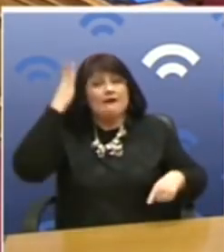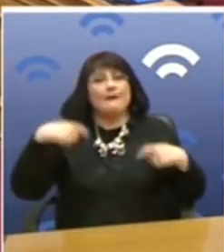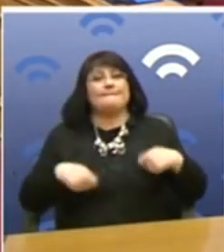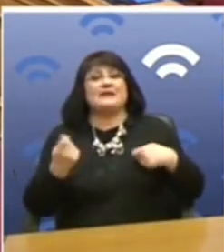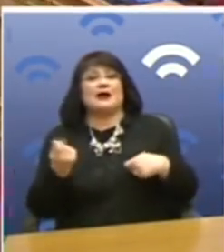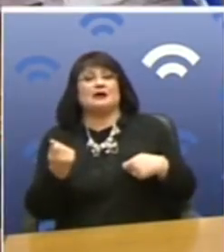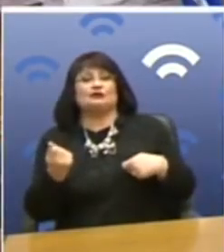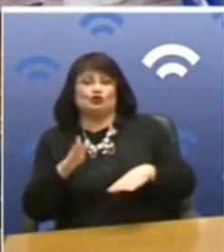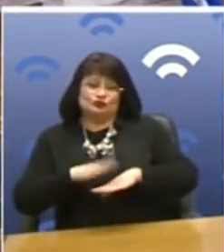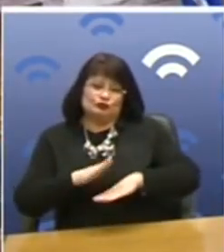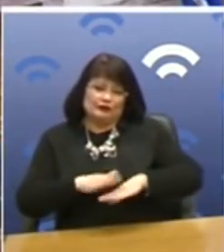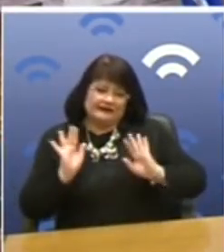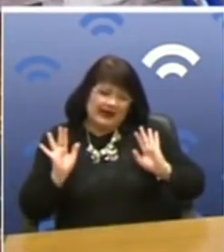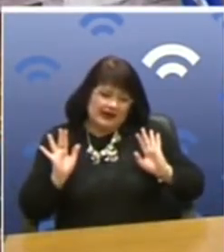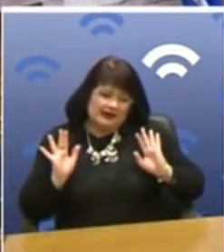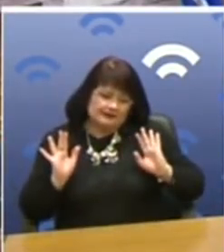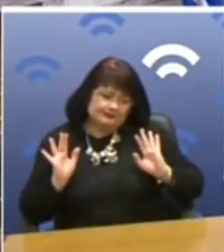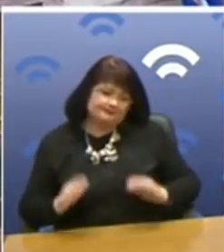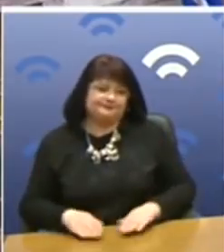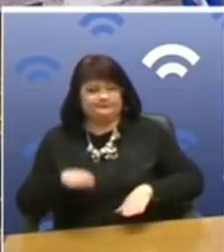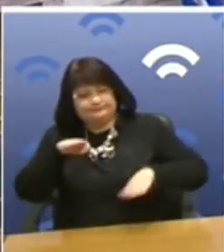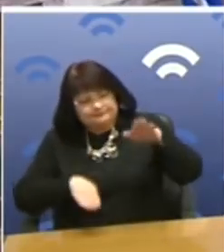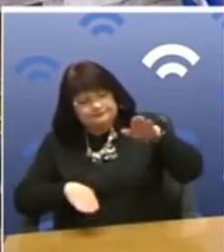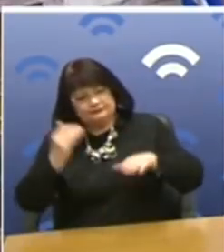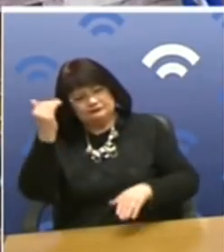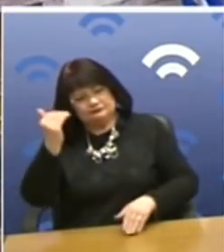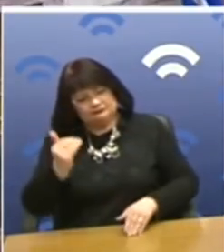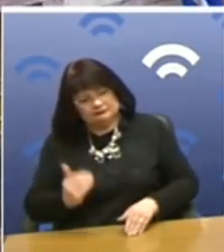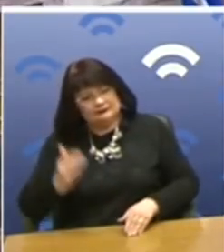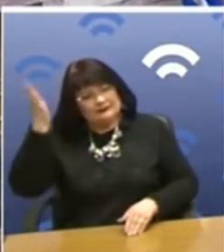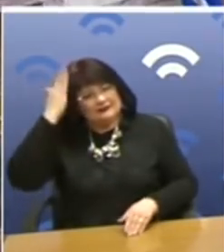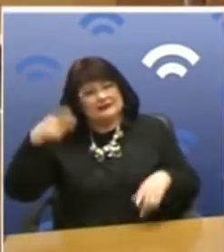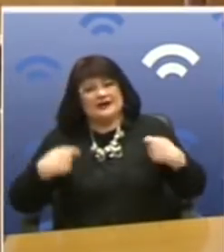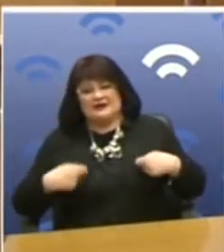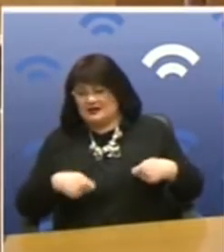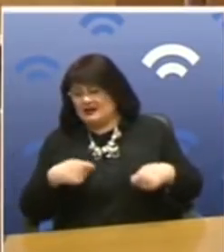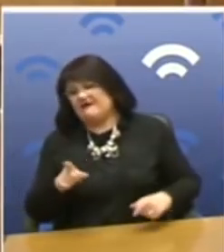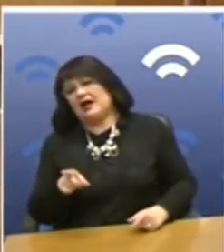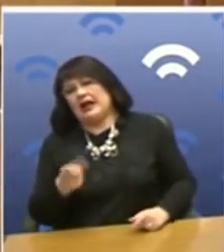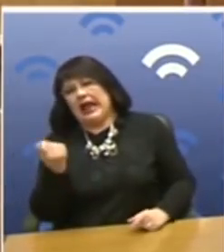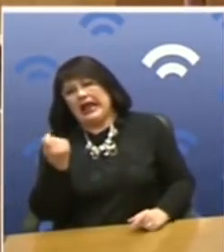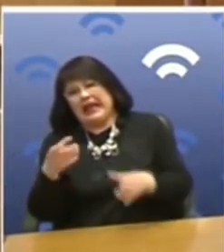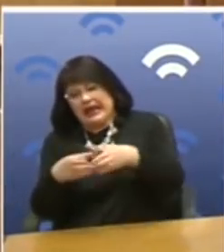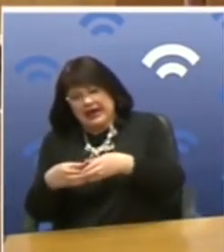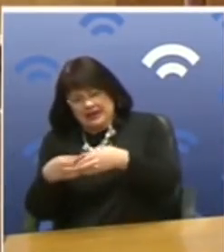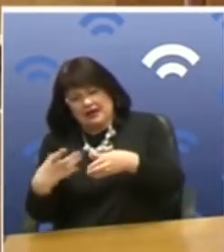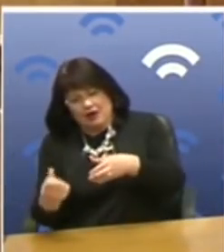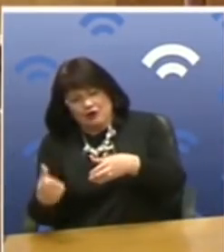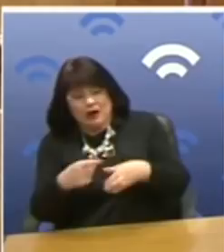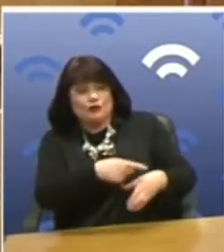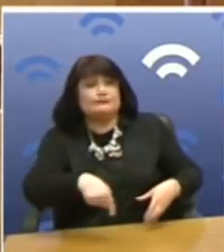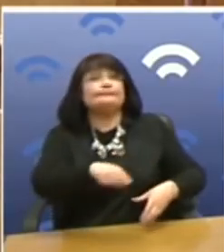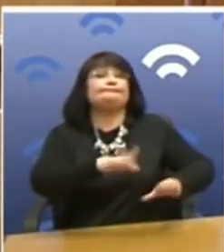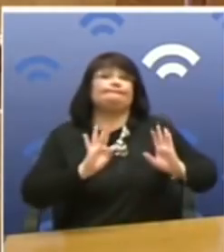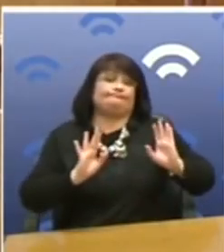της μεγάλης κλίμακας υπερσυσσόρευση κεφαλαίων που δεν μπορούν απλά να επενδυθούν. Στη χώρα